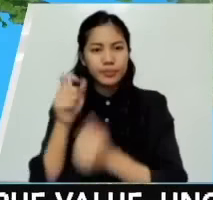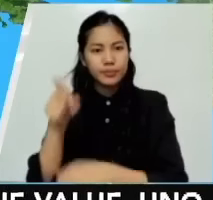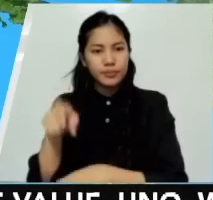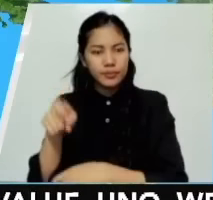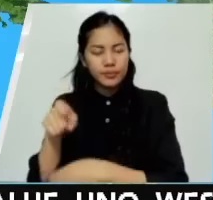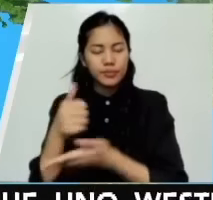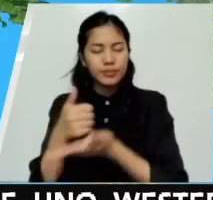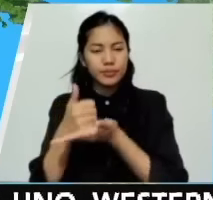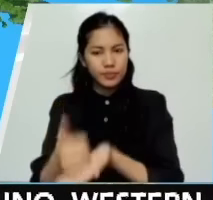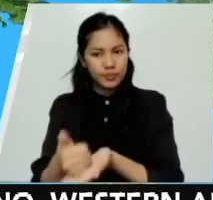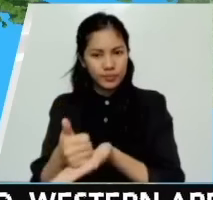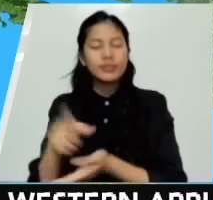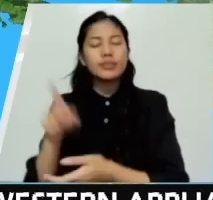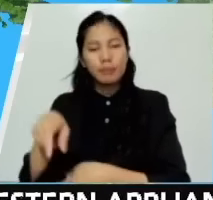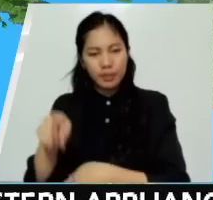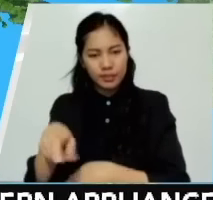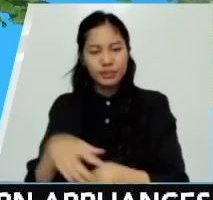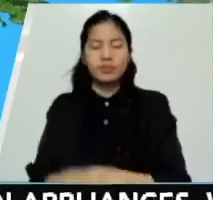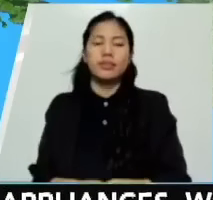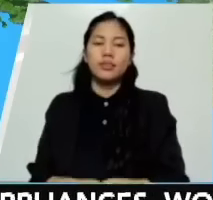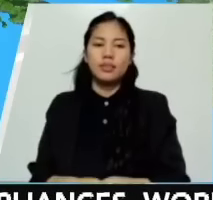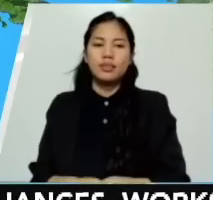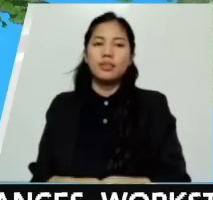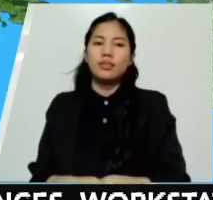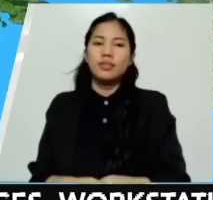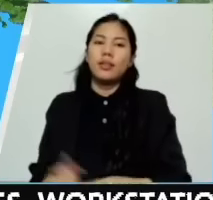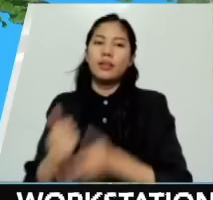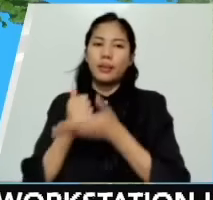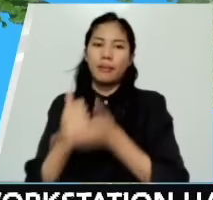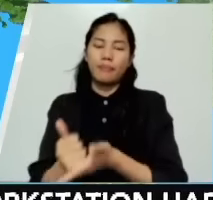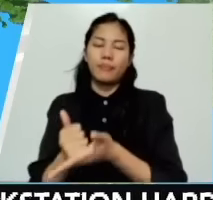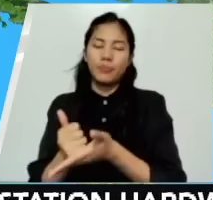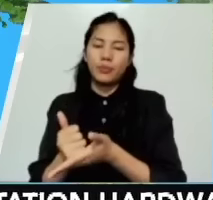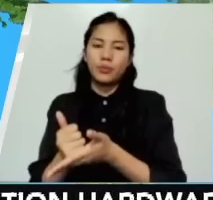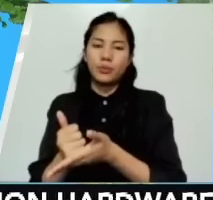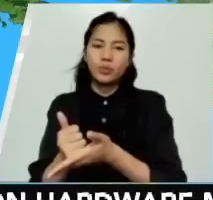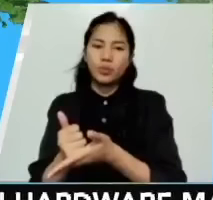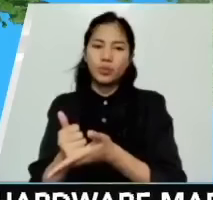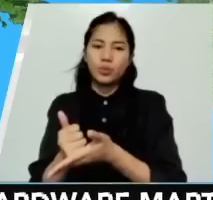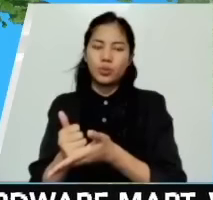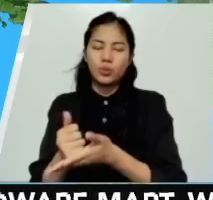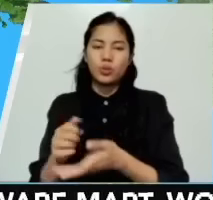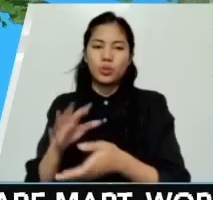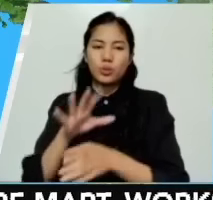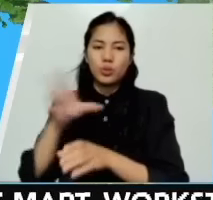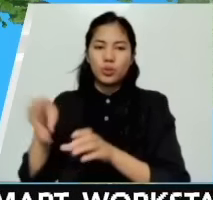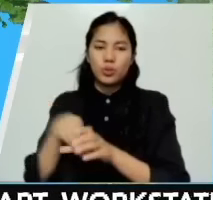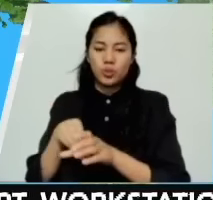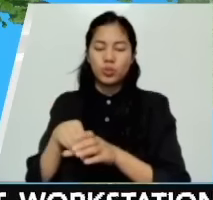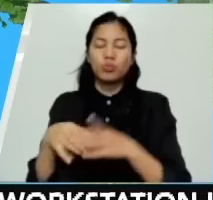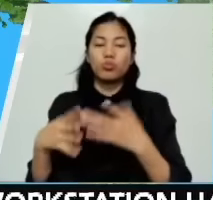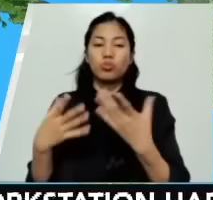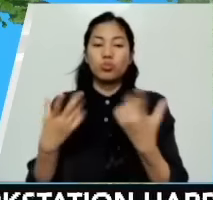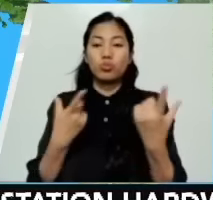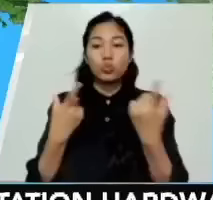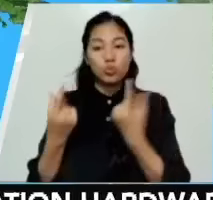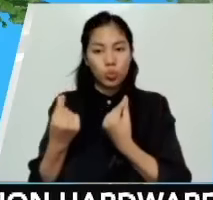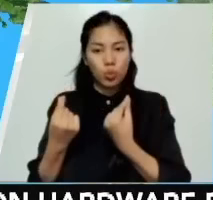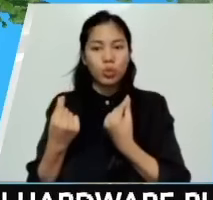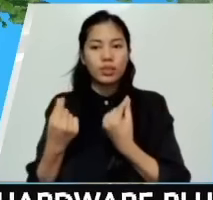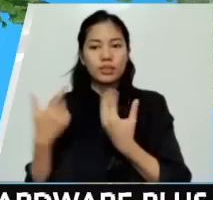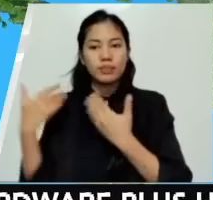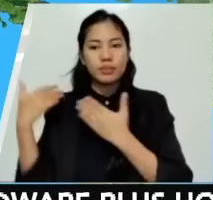ng karampatang tulong para matikma pa po ng task force yung kanyang dapat gawin. At ganun din po,